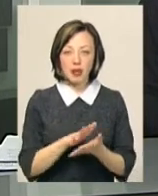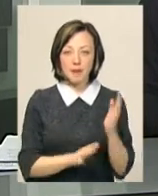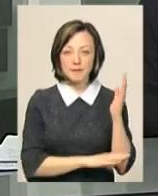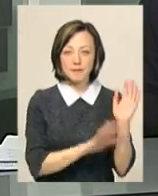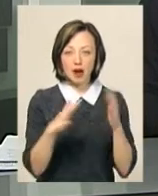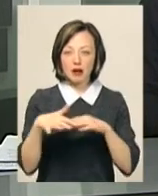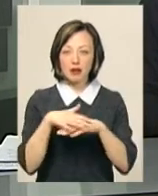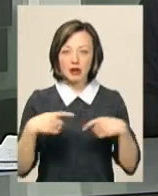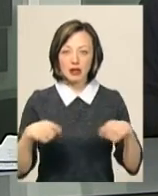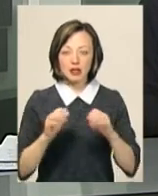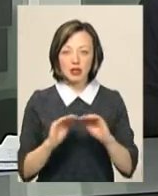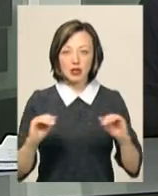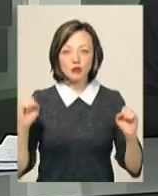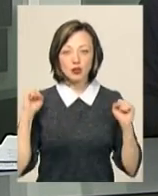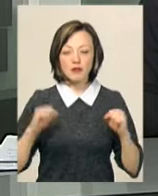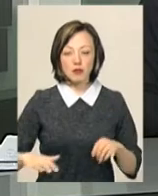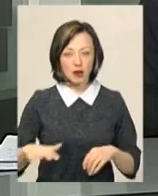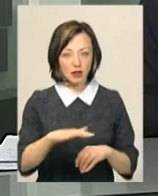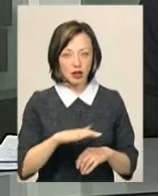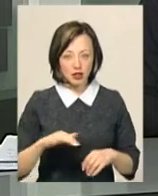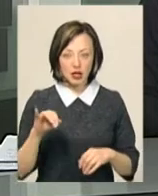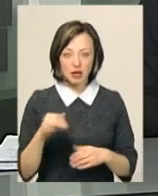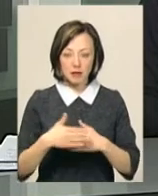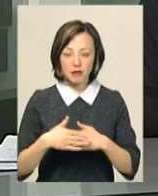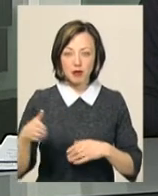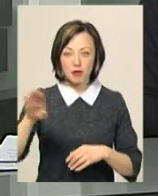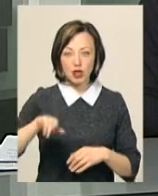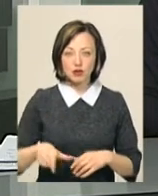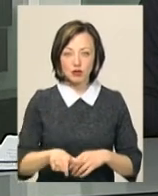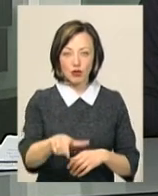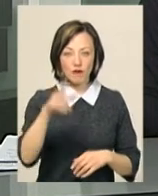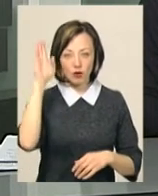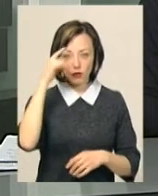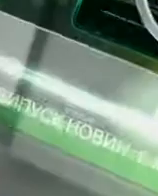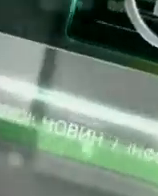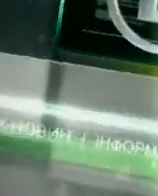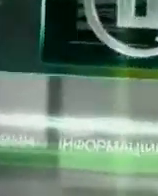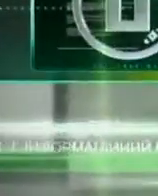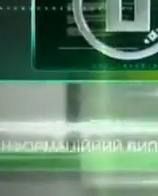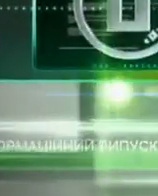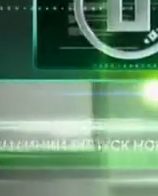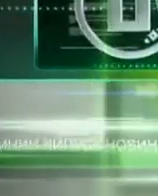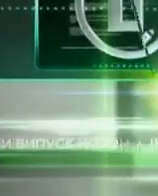парки, ринки, дитячі і спортивні майданчики та прибережні смуги водойм, повідомляють міській раді.